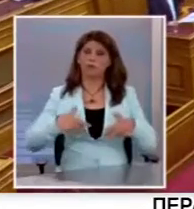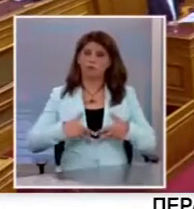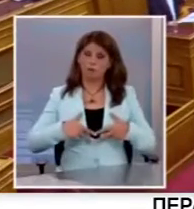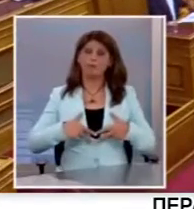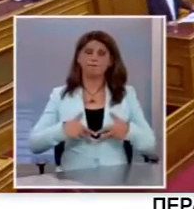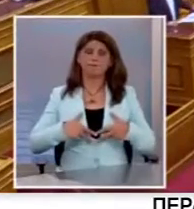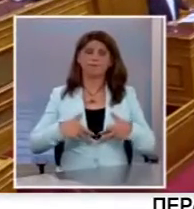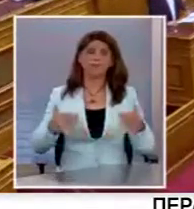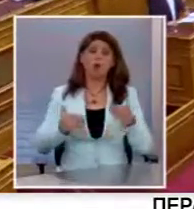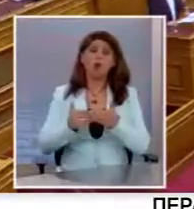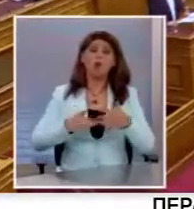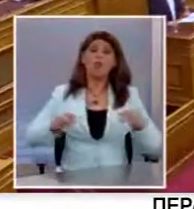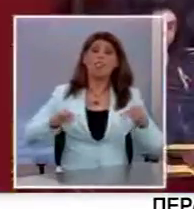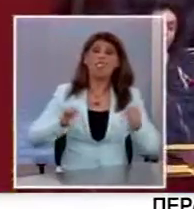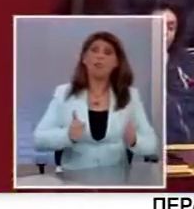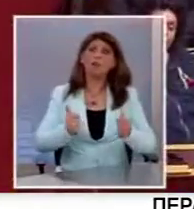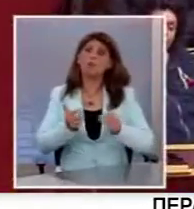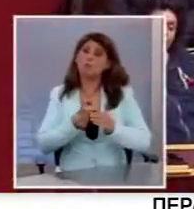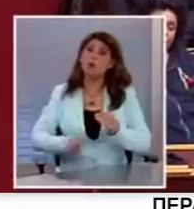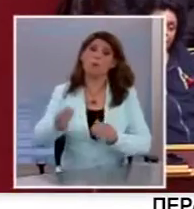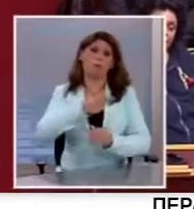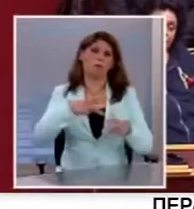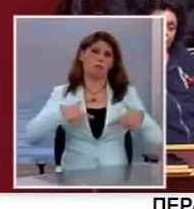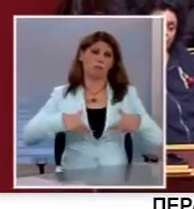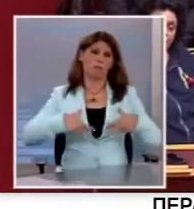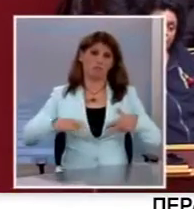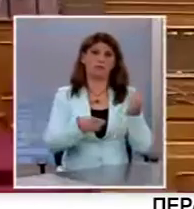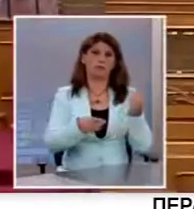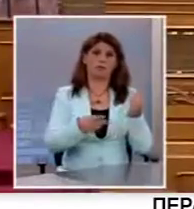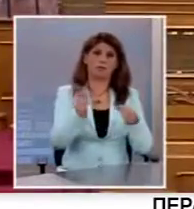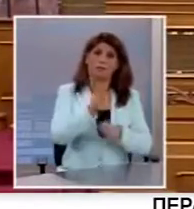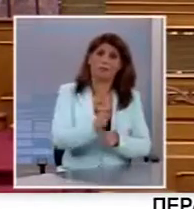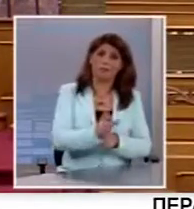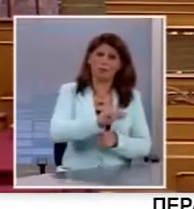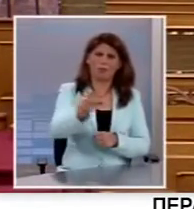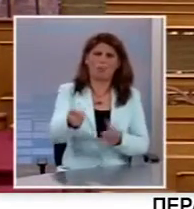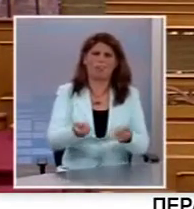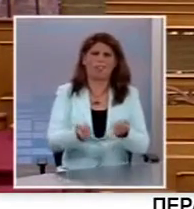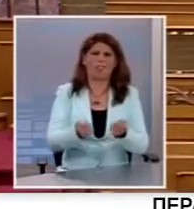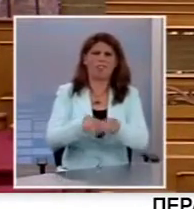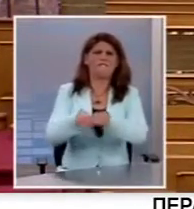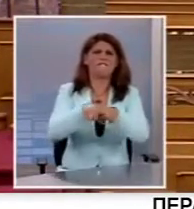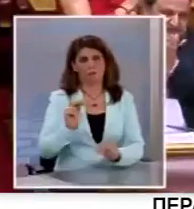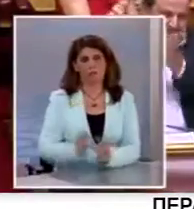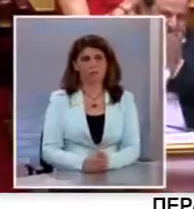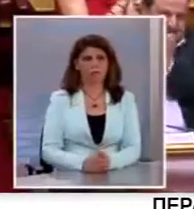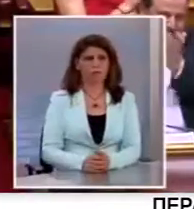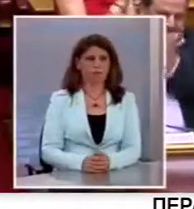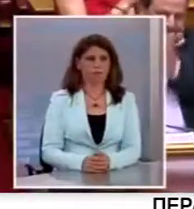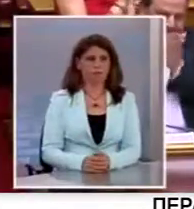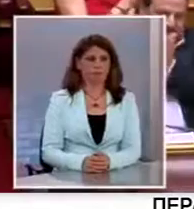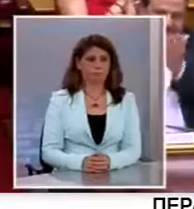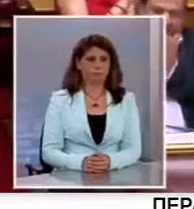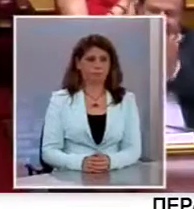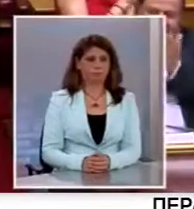τόνισε μεταξύ άλλων ο Πρωθυπουργός Αλέξης Τσίπρας. Είστε κατά συρροή ψεύτης, είπε από το βήμα της Βουλής ο πρόεδρος της Νέας Δημοκρατίας, Κυριάκος